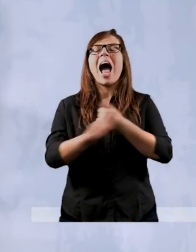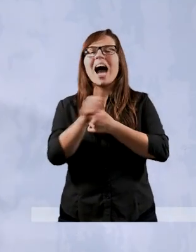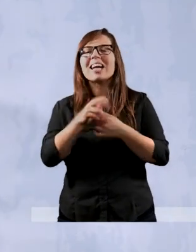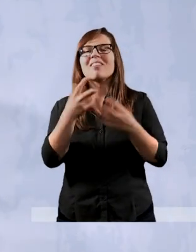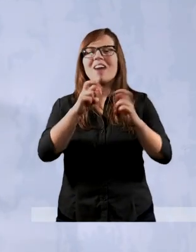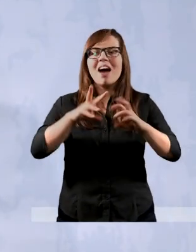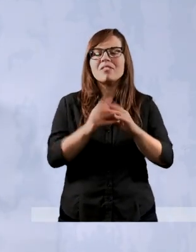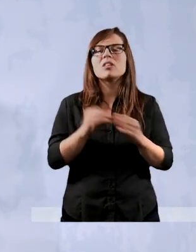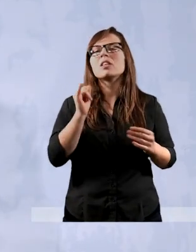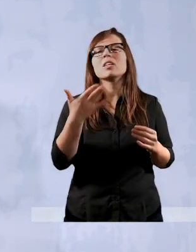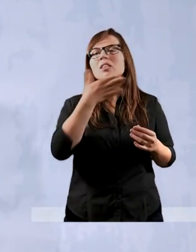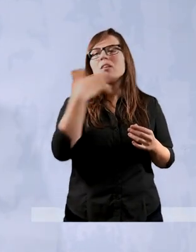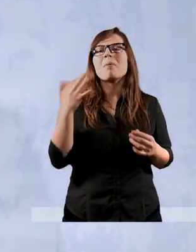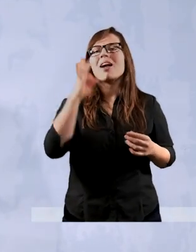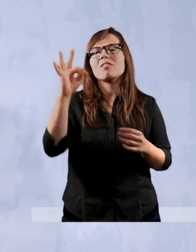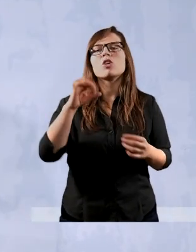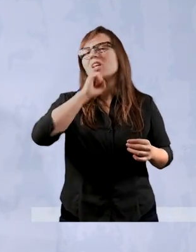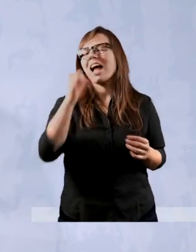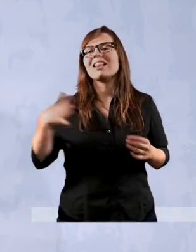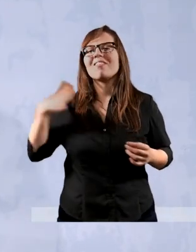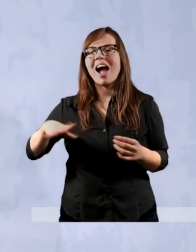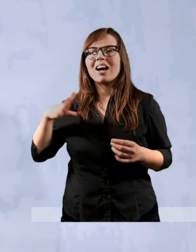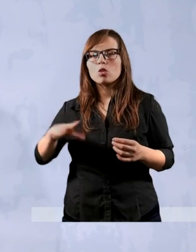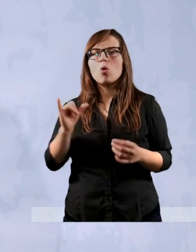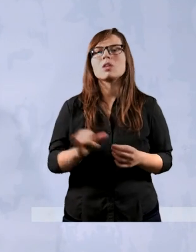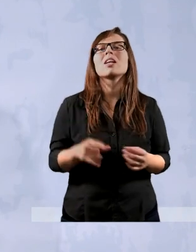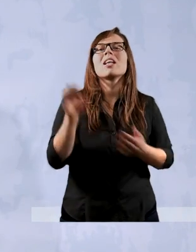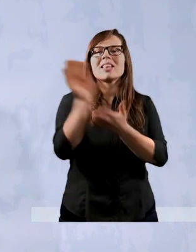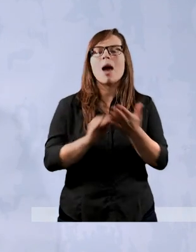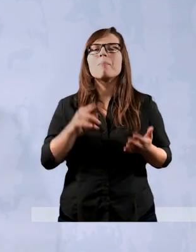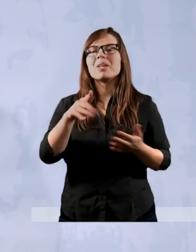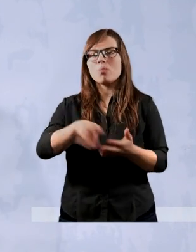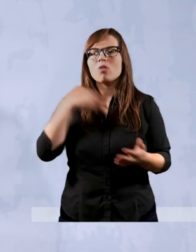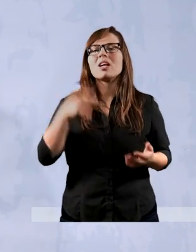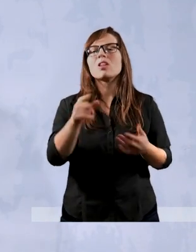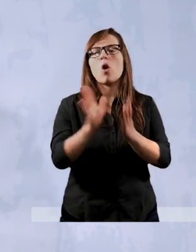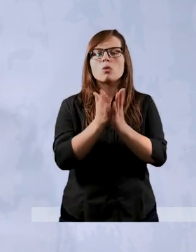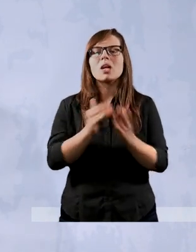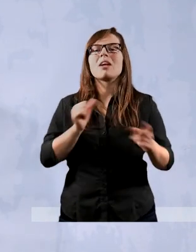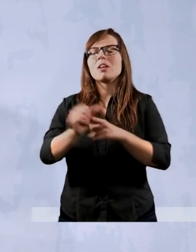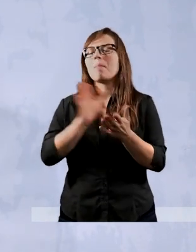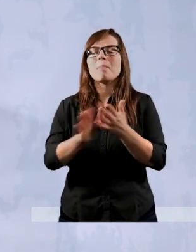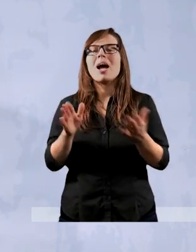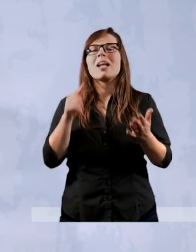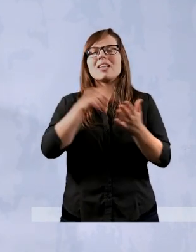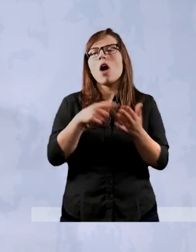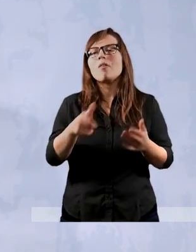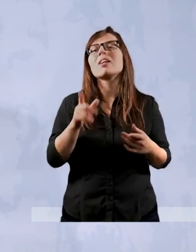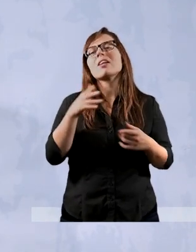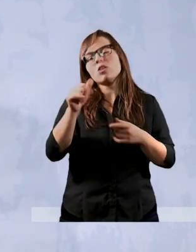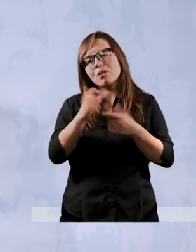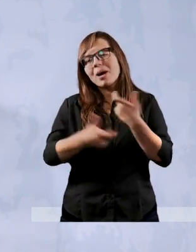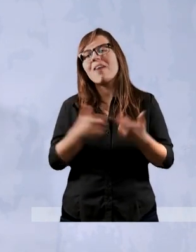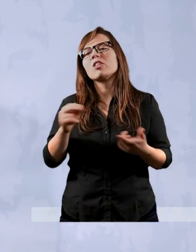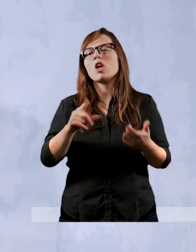i nie mając już swojej żadnej wartości. A Pismo Święte wciąż jest księgą, która jest bestsellerem, która sprawia,